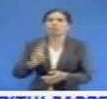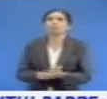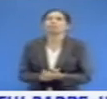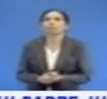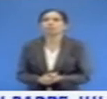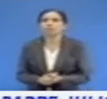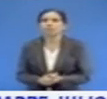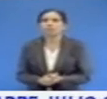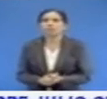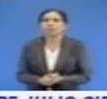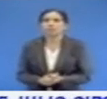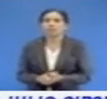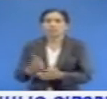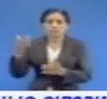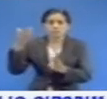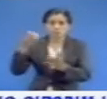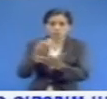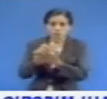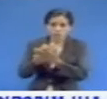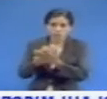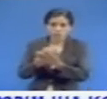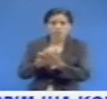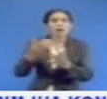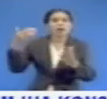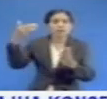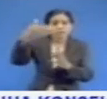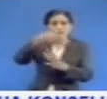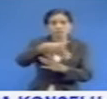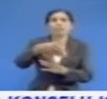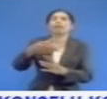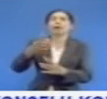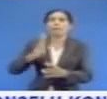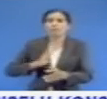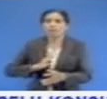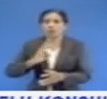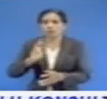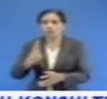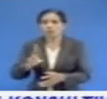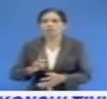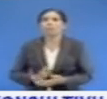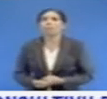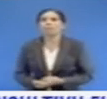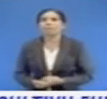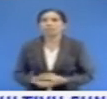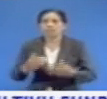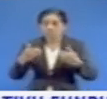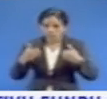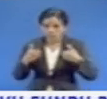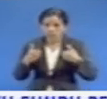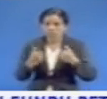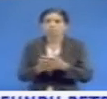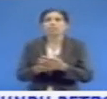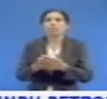133.800 ema tamat be koran. Ami halo na korena sang ho osif suku be koran. Iha na informasaun katak nisi paga ulu pani komunidade